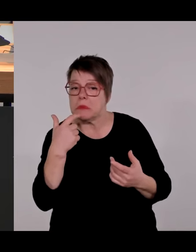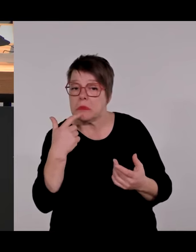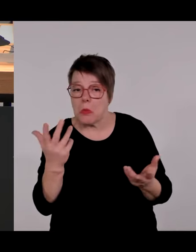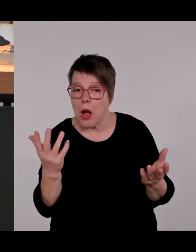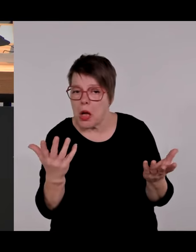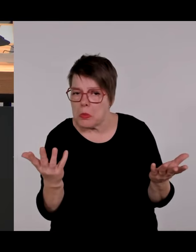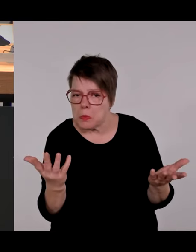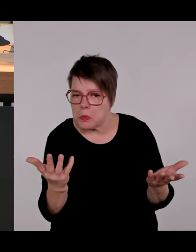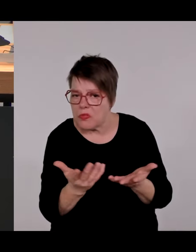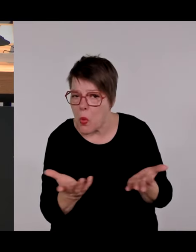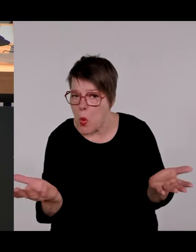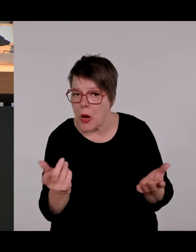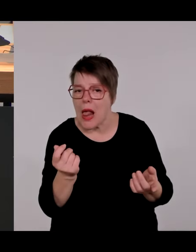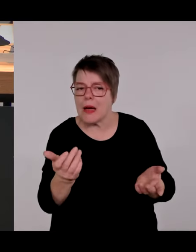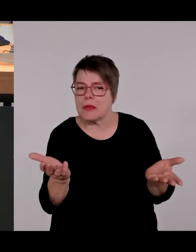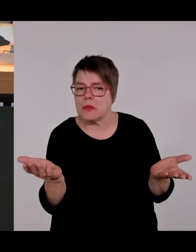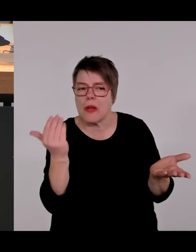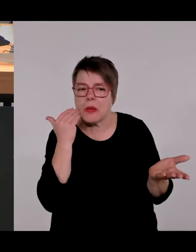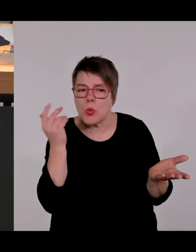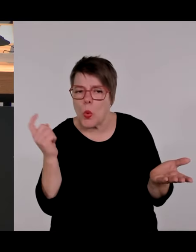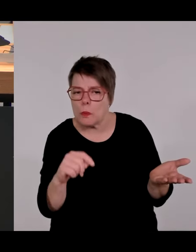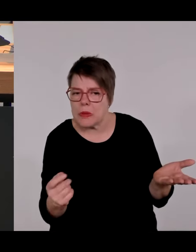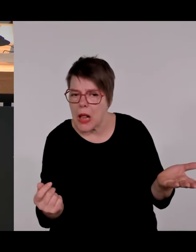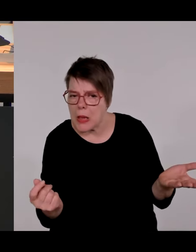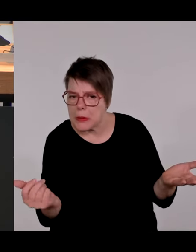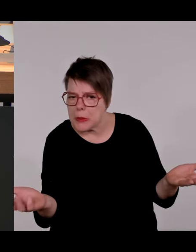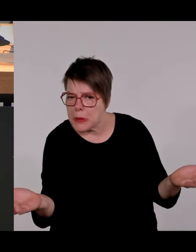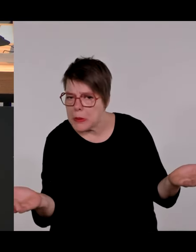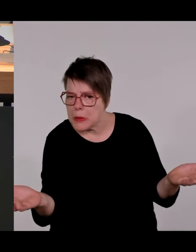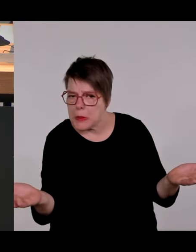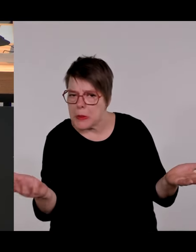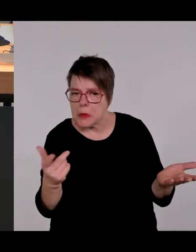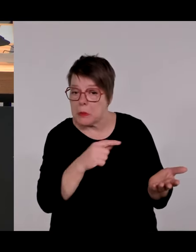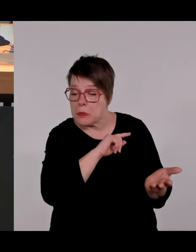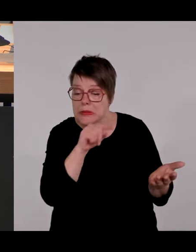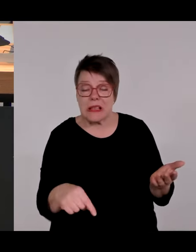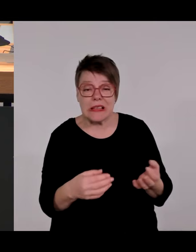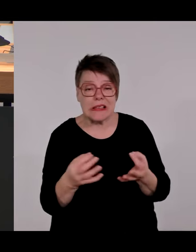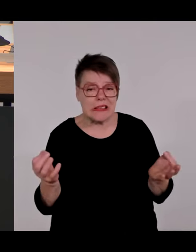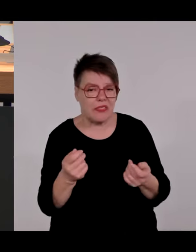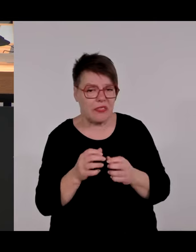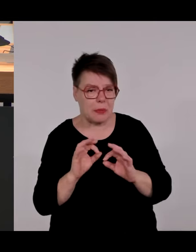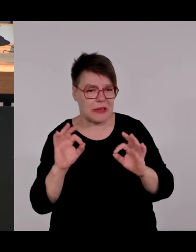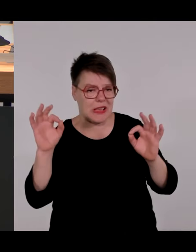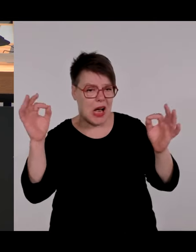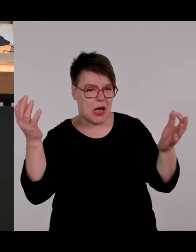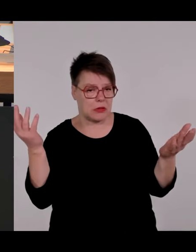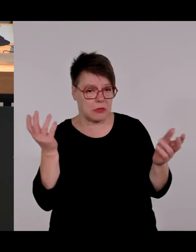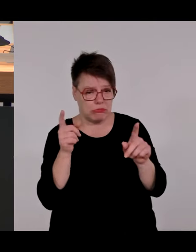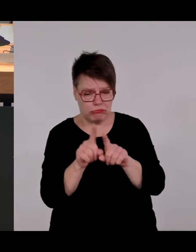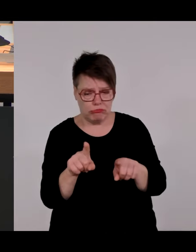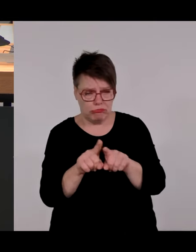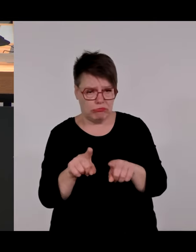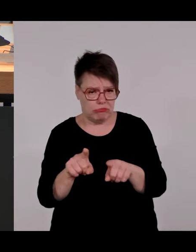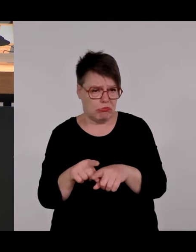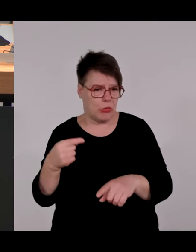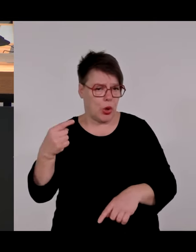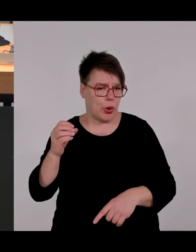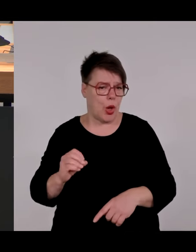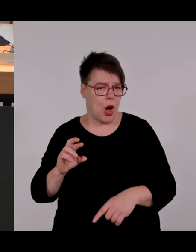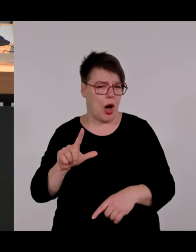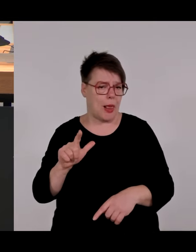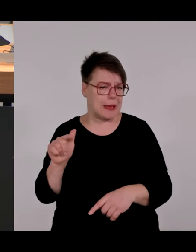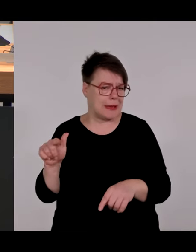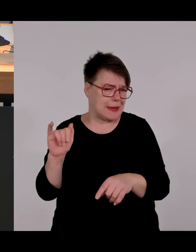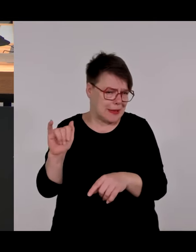Sie haben behauptet, im Görli zwingen Dealer 14-Jährige in die Prostitution. Die Polizei hat gesagt, da haben wir keine Hinweise für. Dann